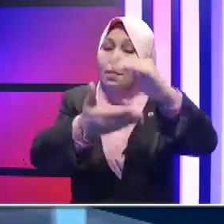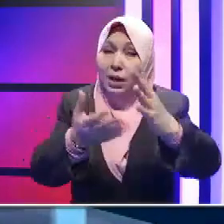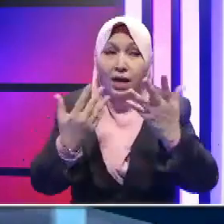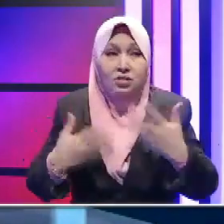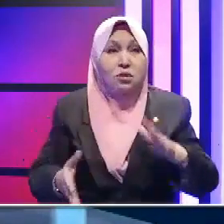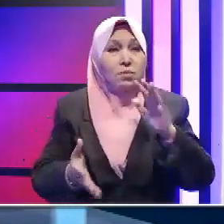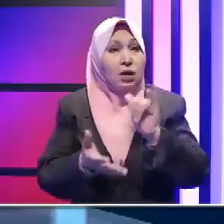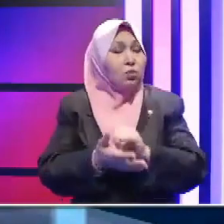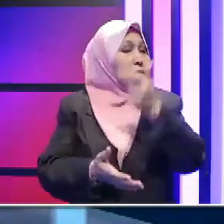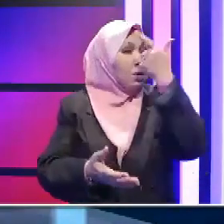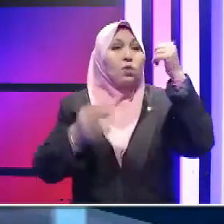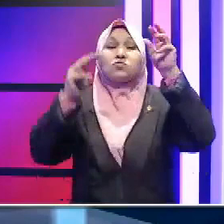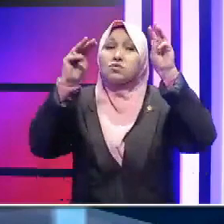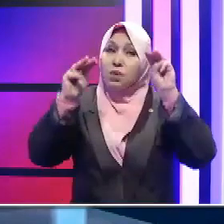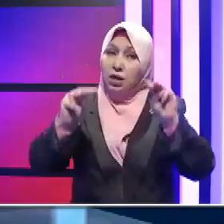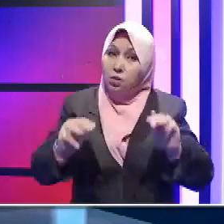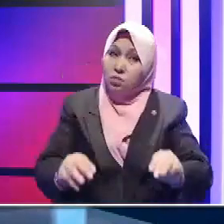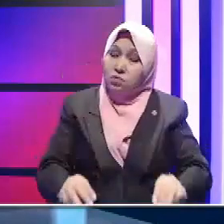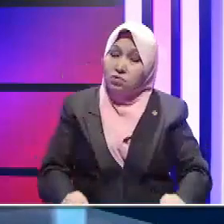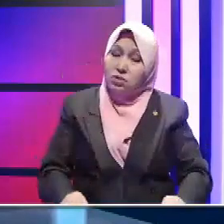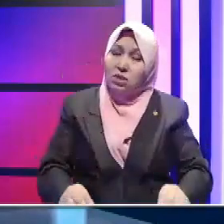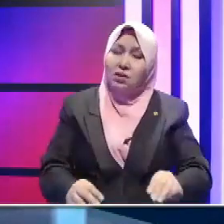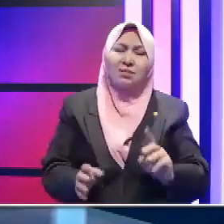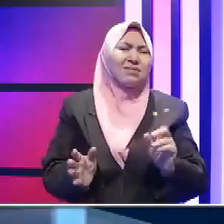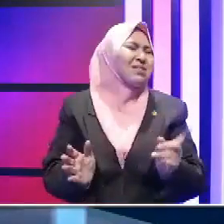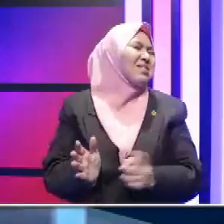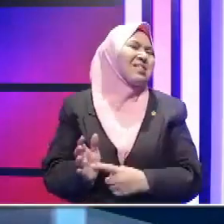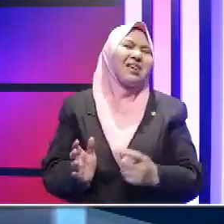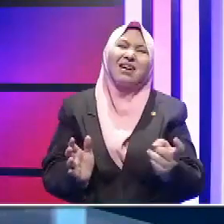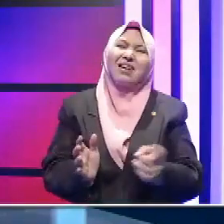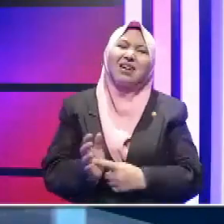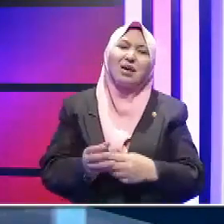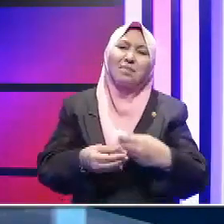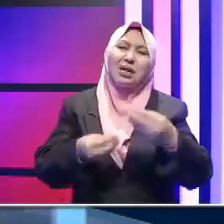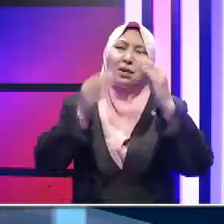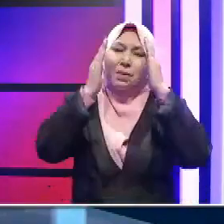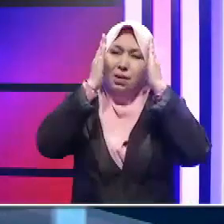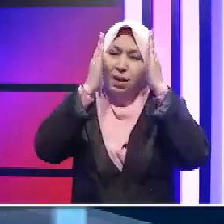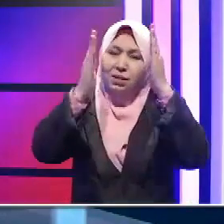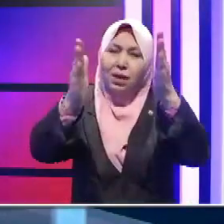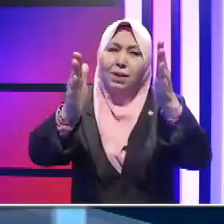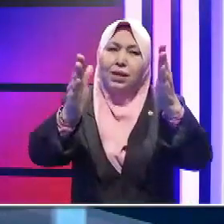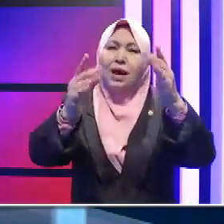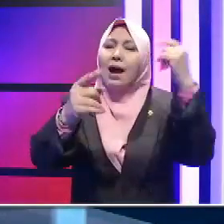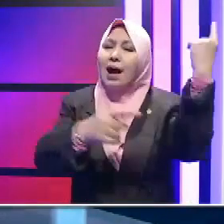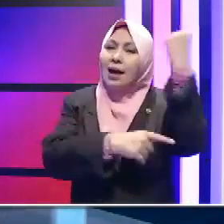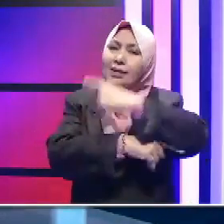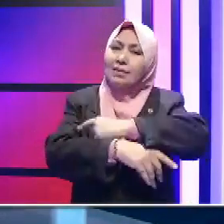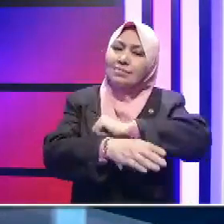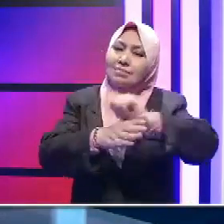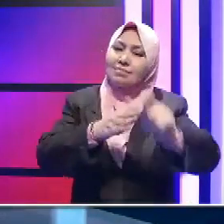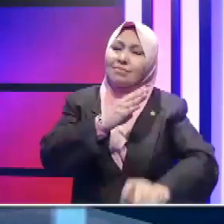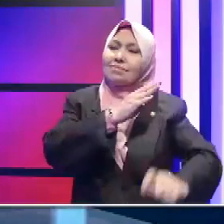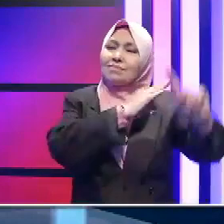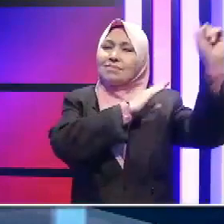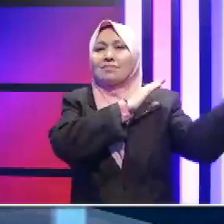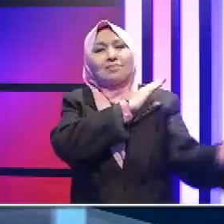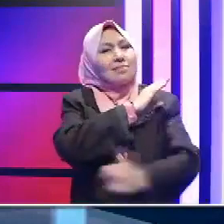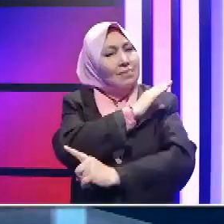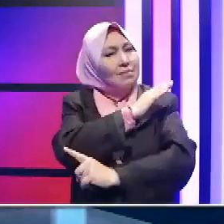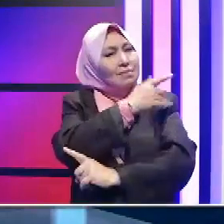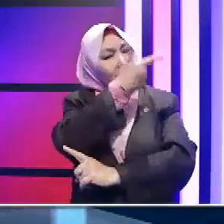Karena manusia jarang memberi perhatian kepada Hari pembalasan kerana manusia